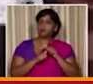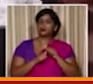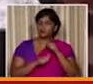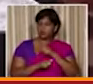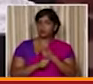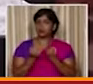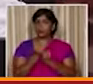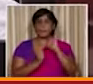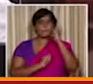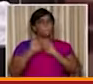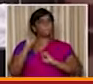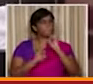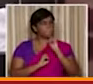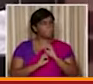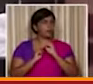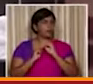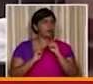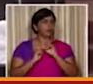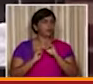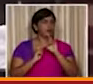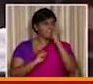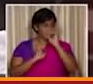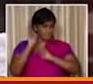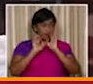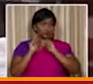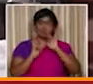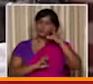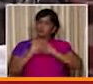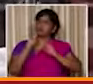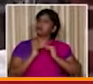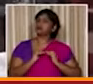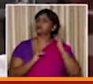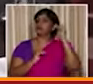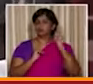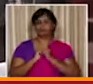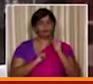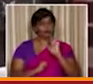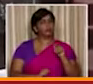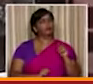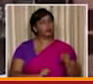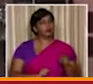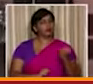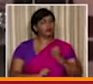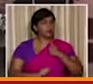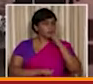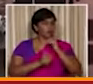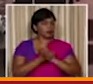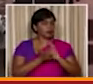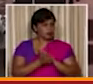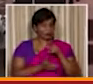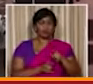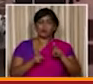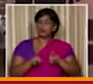වෛද්‍ය ආධාර 50%කින් සිට 100%ක් දක්වා වැඩි කිරීමටත් පියවර ගන්නවා. මේ වෛද්‍ය